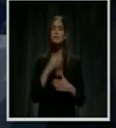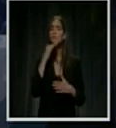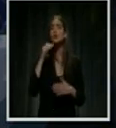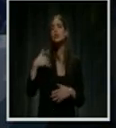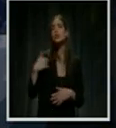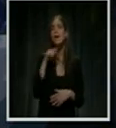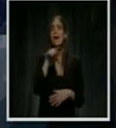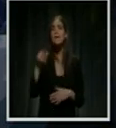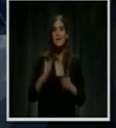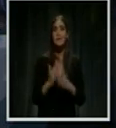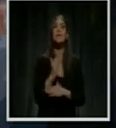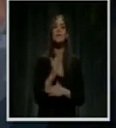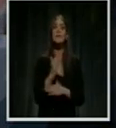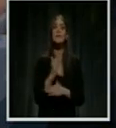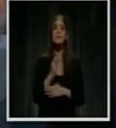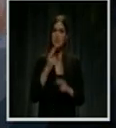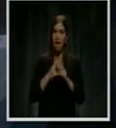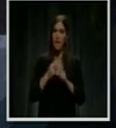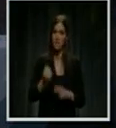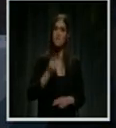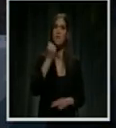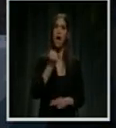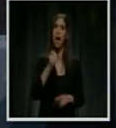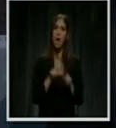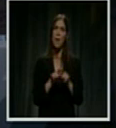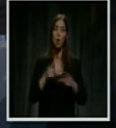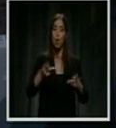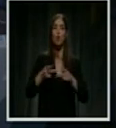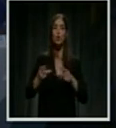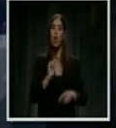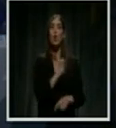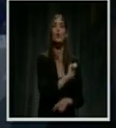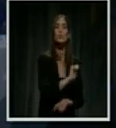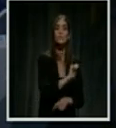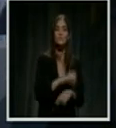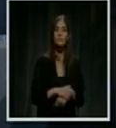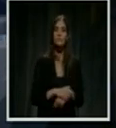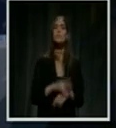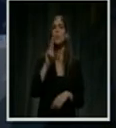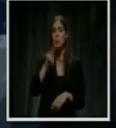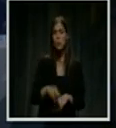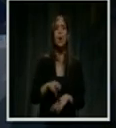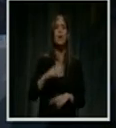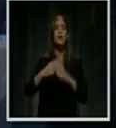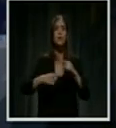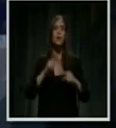isiktek, irid iżomm is-saħħa f'idejh biex fl-ambjent jibqa' jagħmel li jrid. U dwar dak li semmejt inti